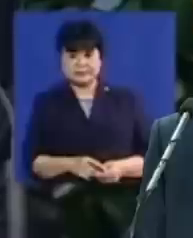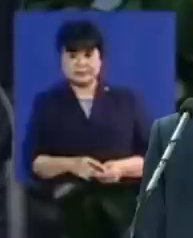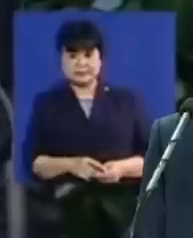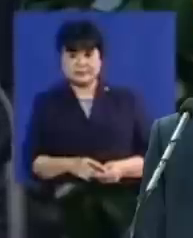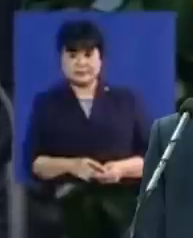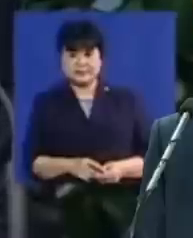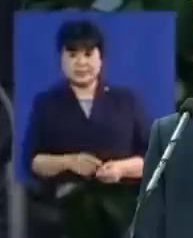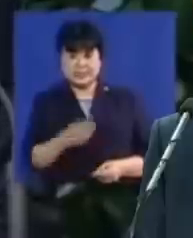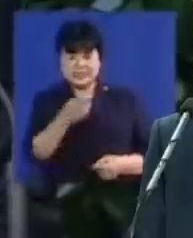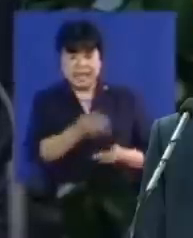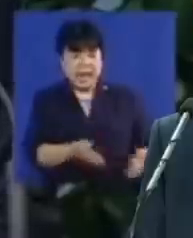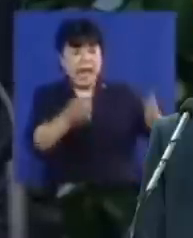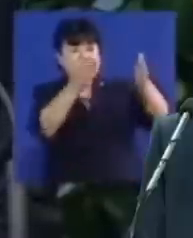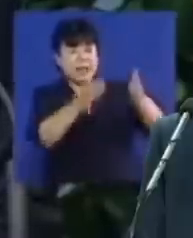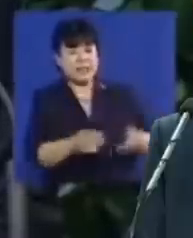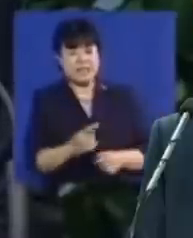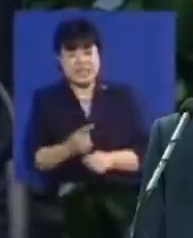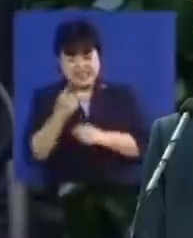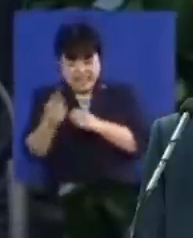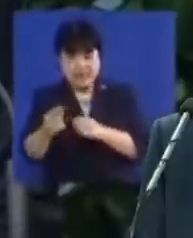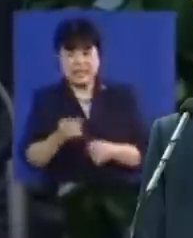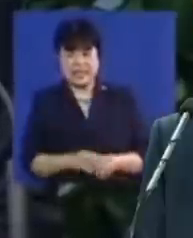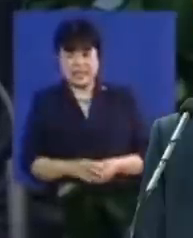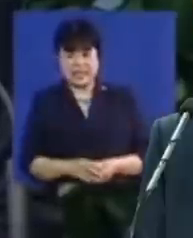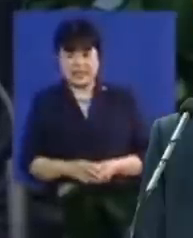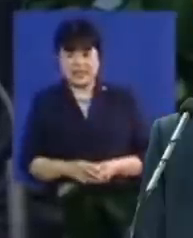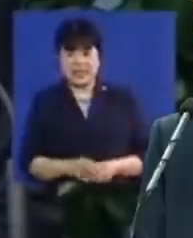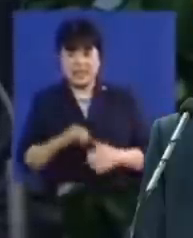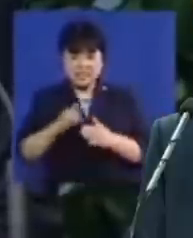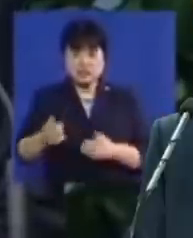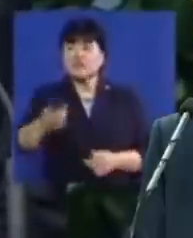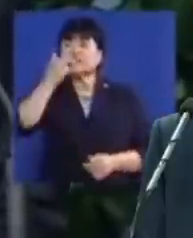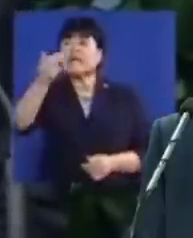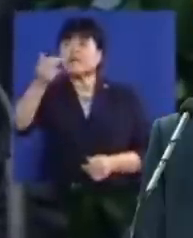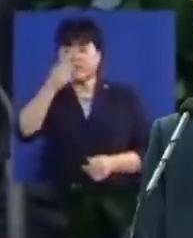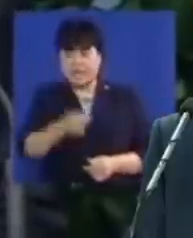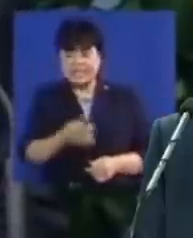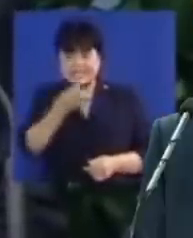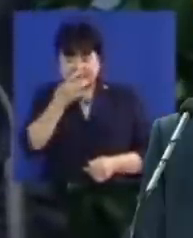이 세가만이는 우리 명연에 살 우리 식구들의 생명이야.